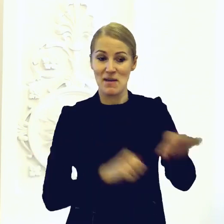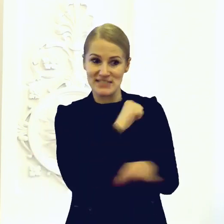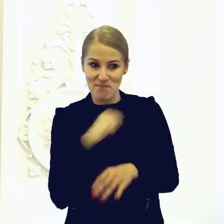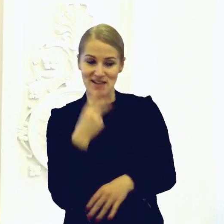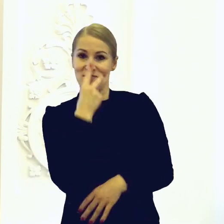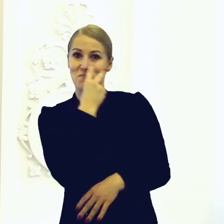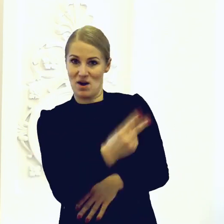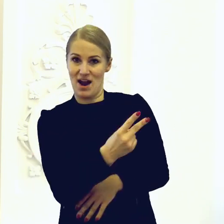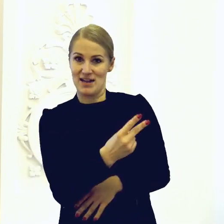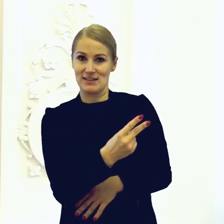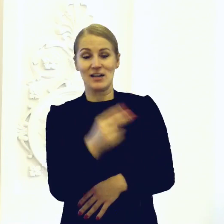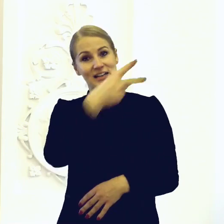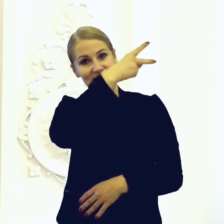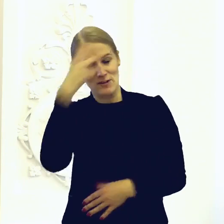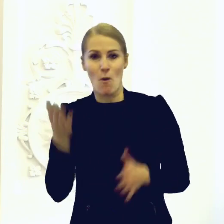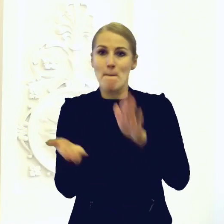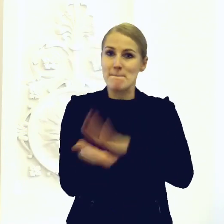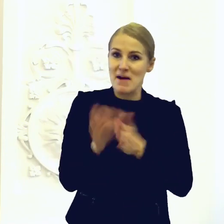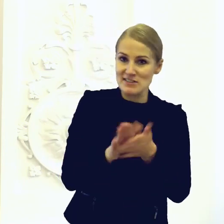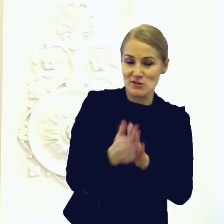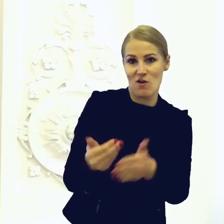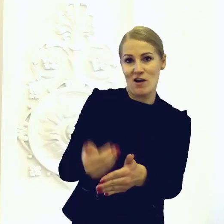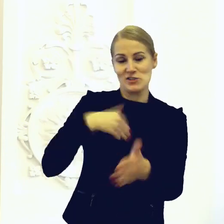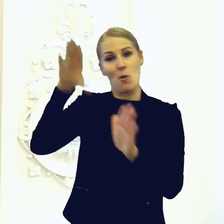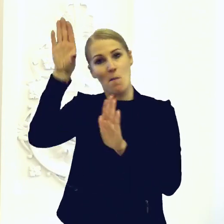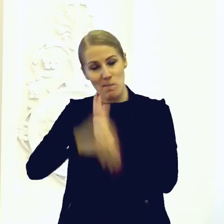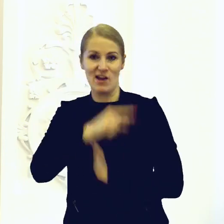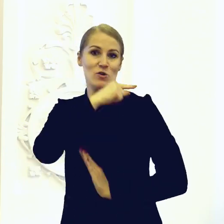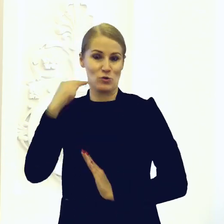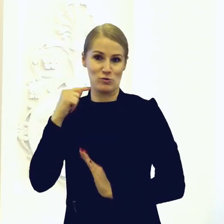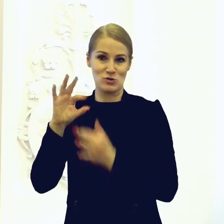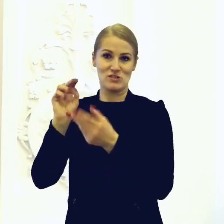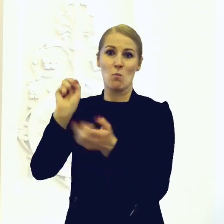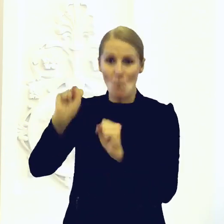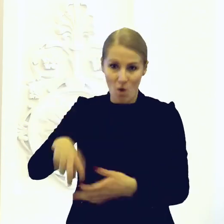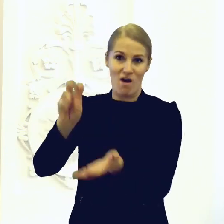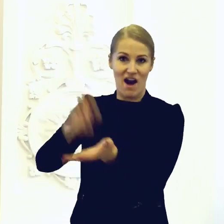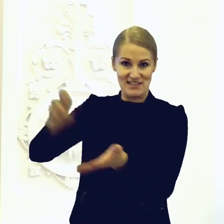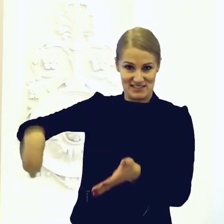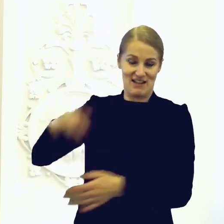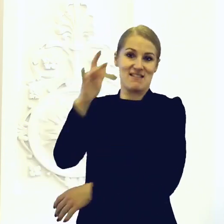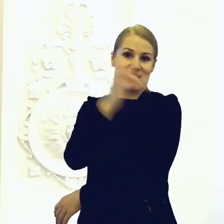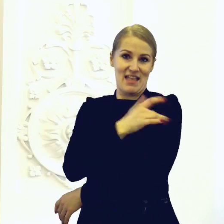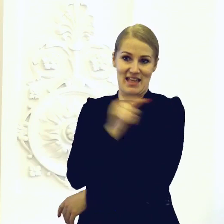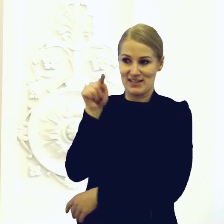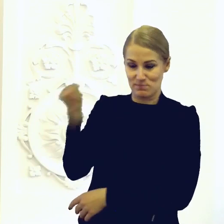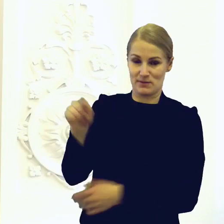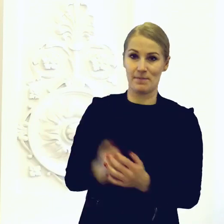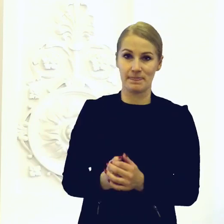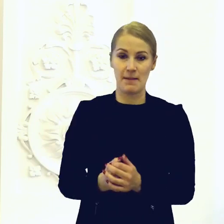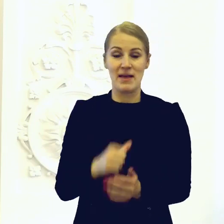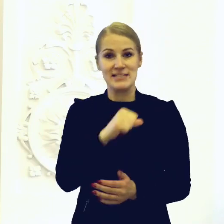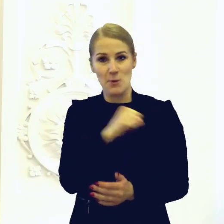Lietuva rengiasi gyventi visiškai be Rusijos energetinių išteklių. Ir šiandien mes esame didžiąją kelio